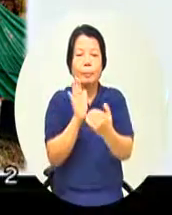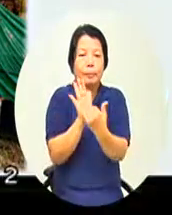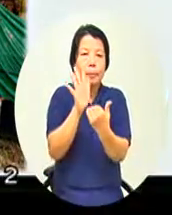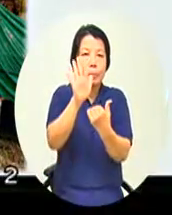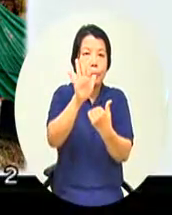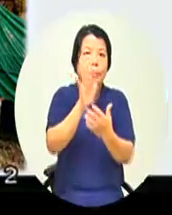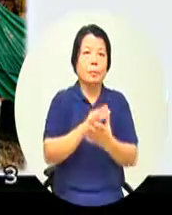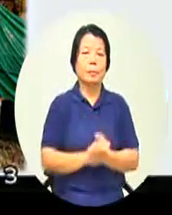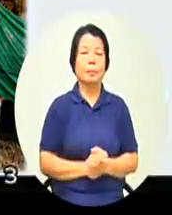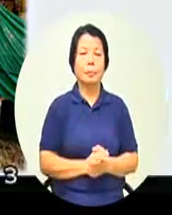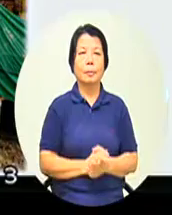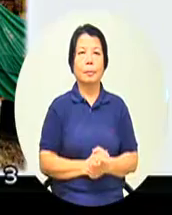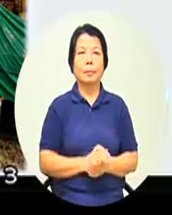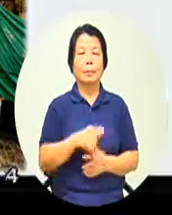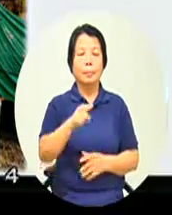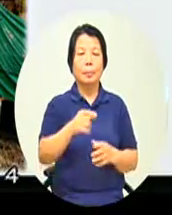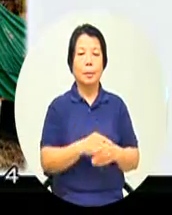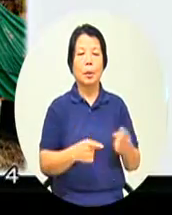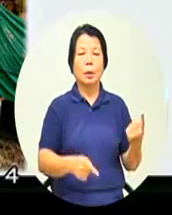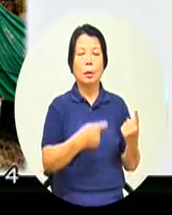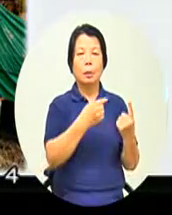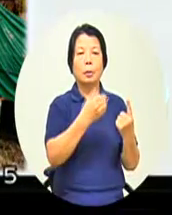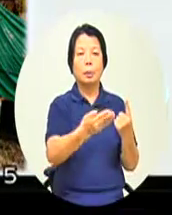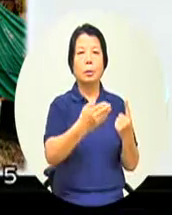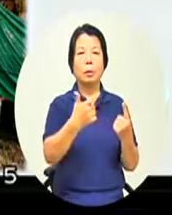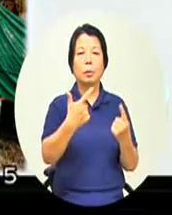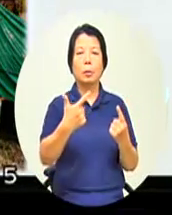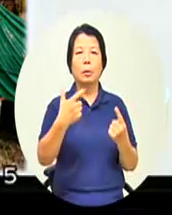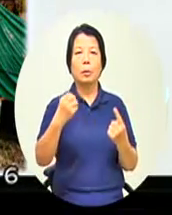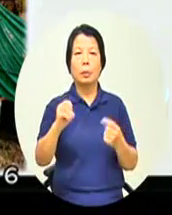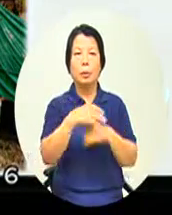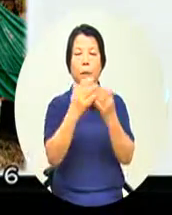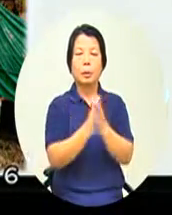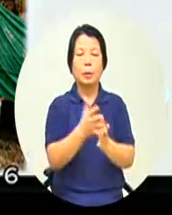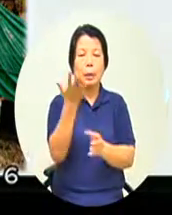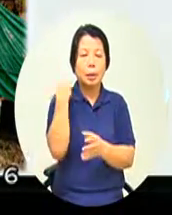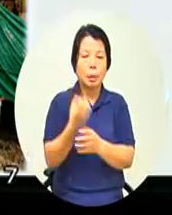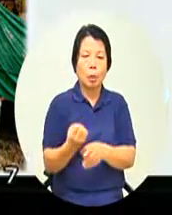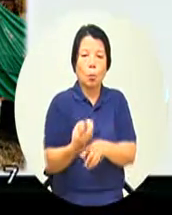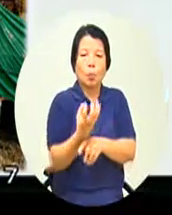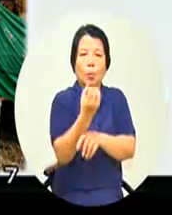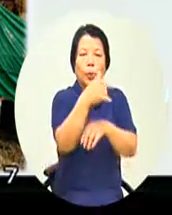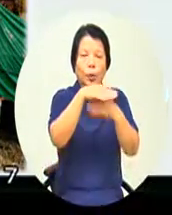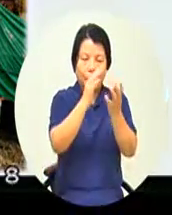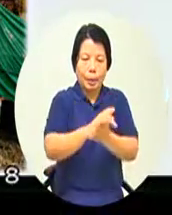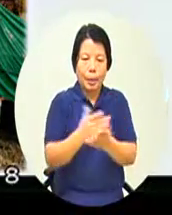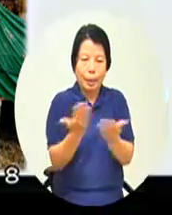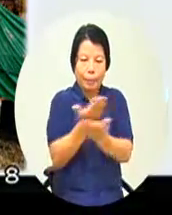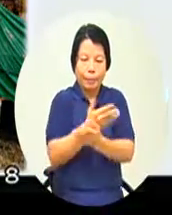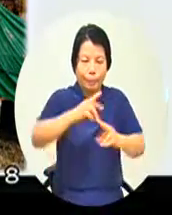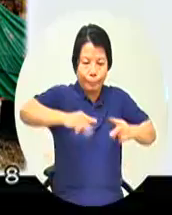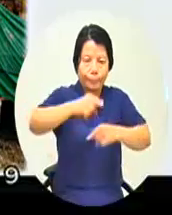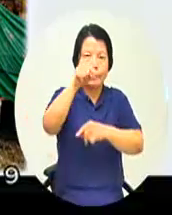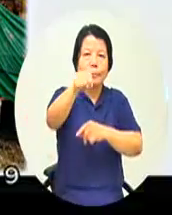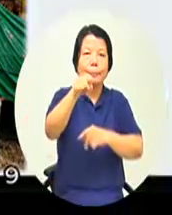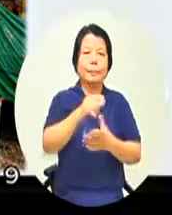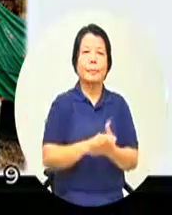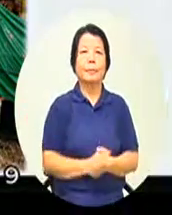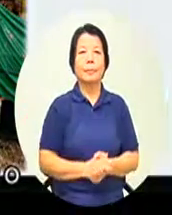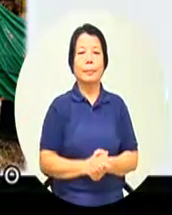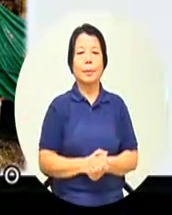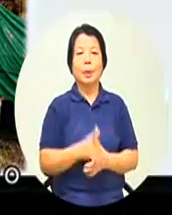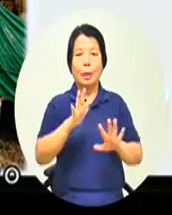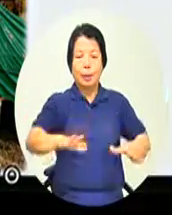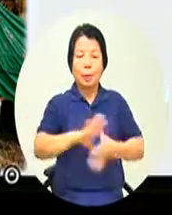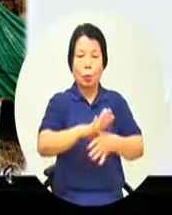是它是在1960年取代当时的蒸汽的这个机关的车，那其实它已经是被列为